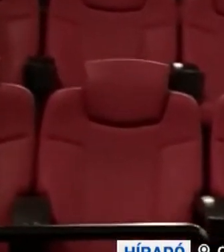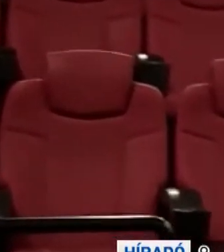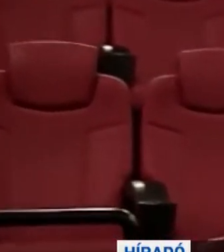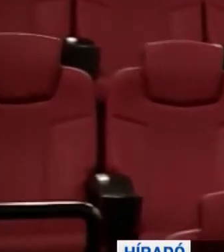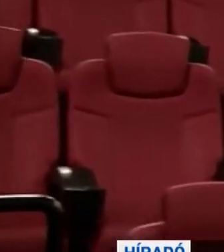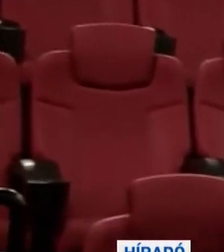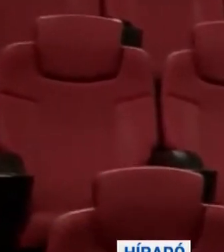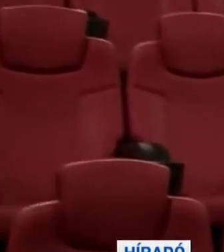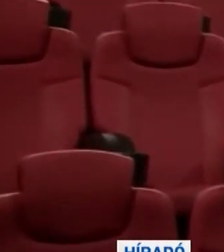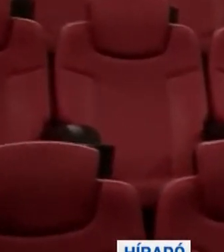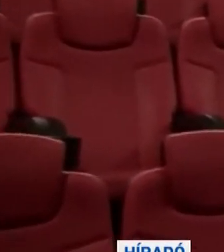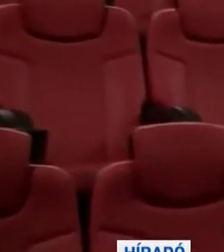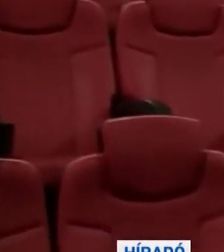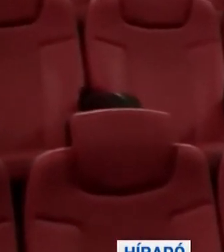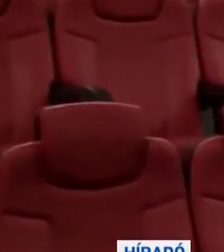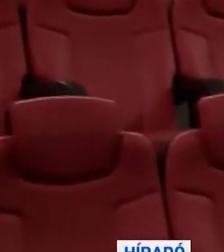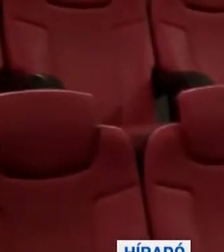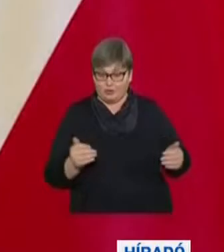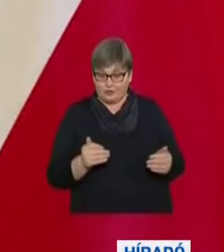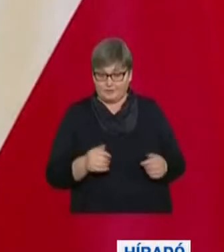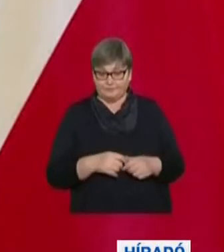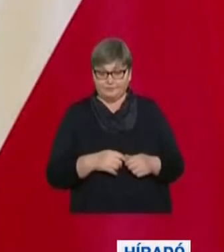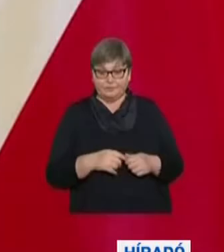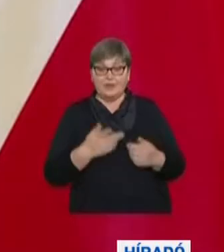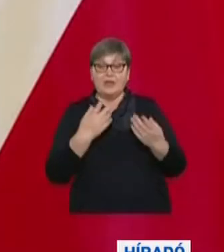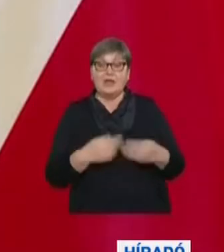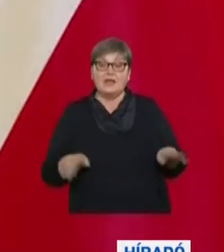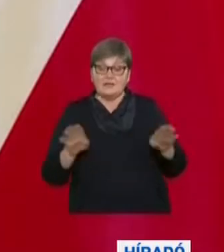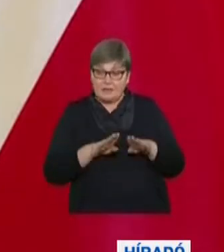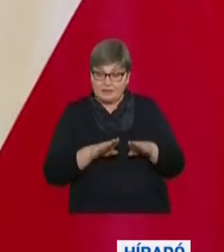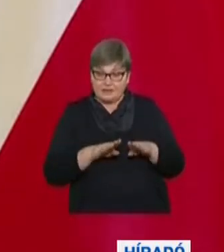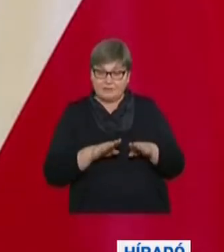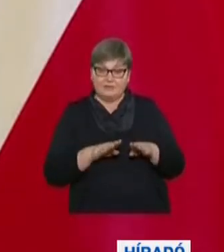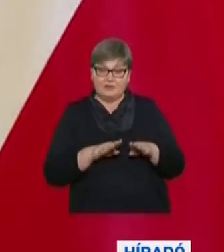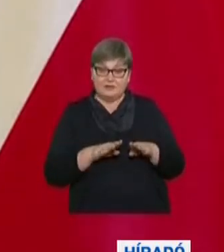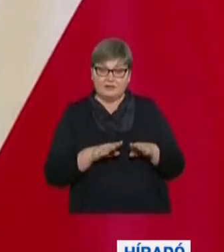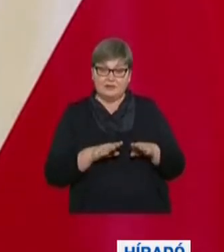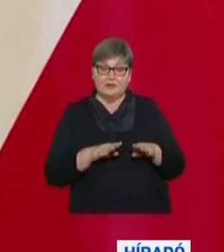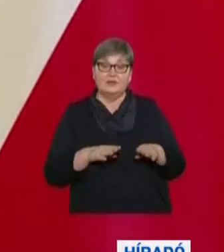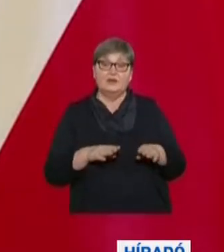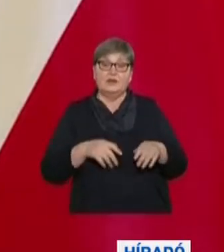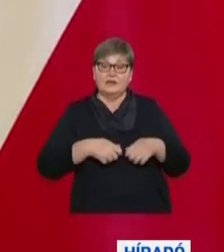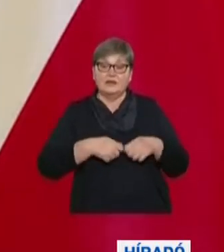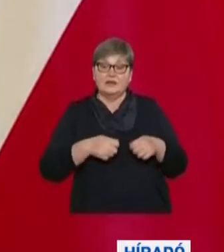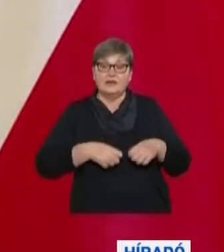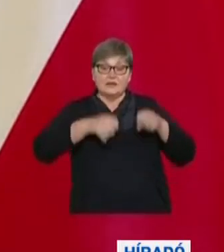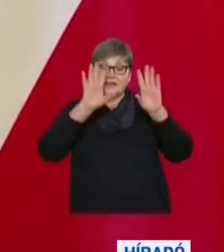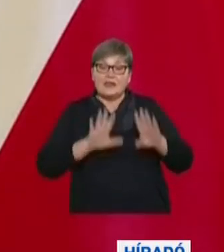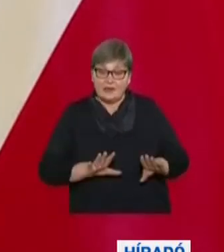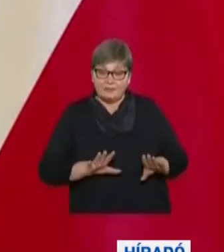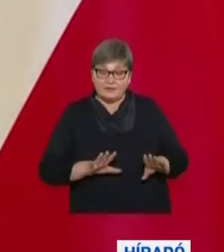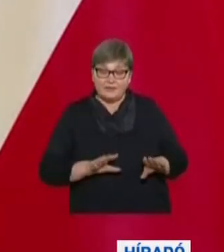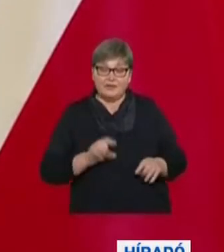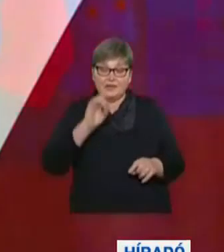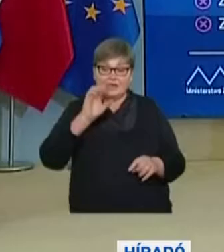az egész országra kiterjesztik az intézkedéseket. A bevásárlóközpontok, mozik, színházak, múzeumok, művészeti galériák